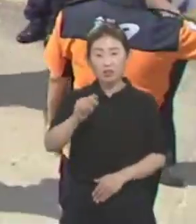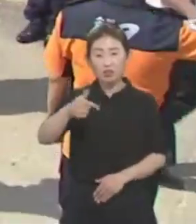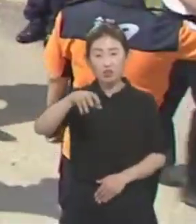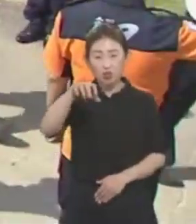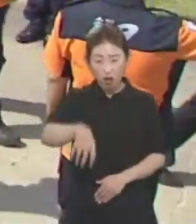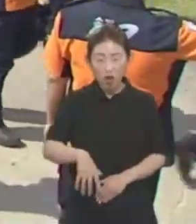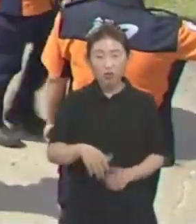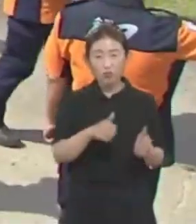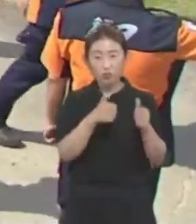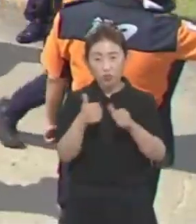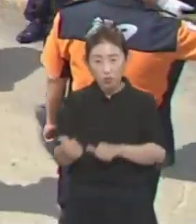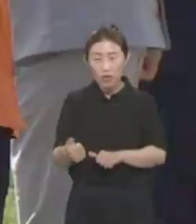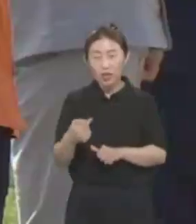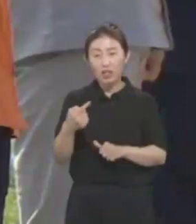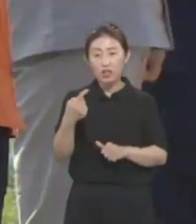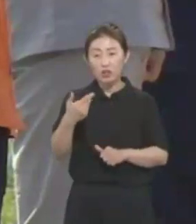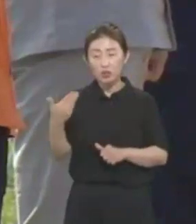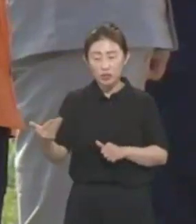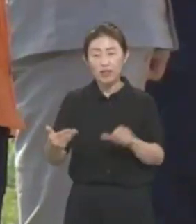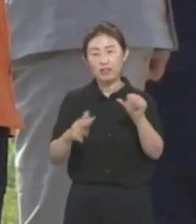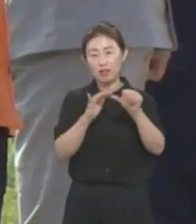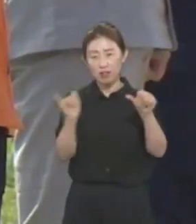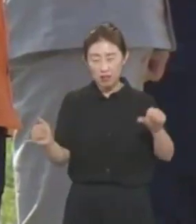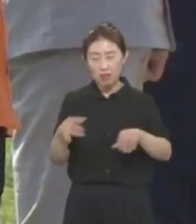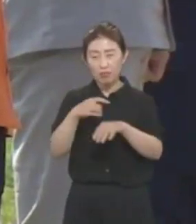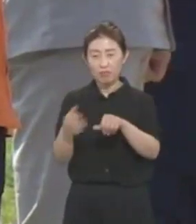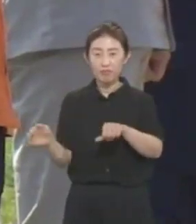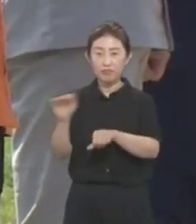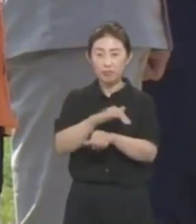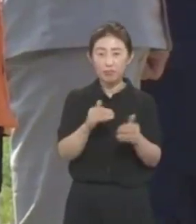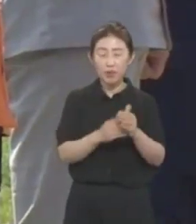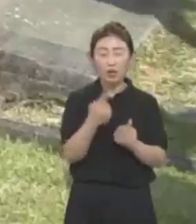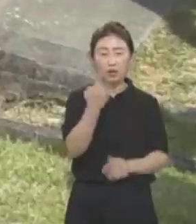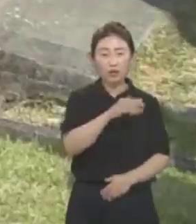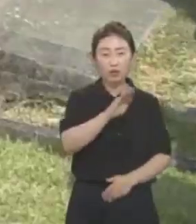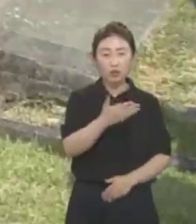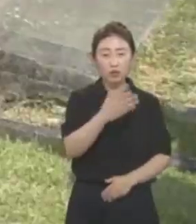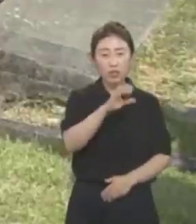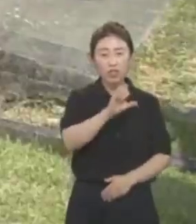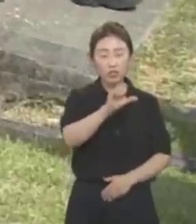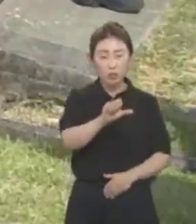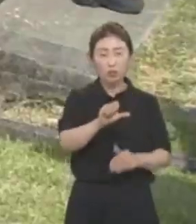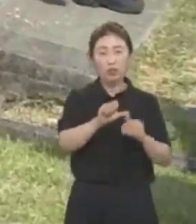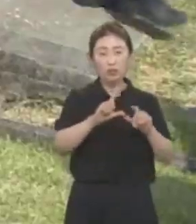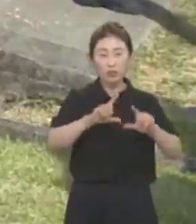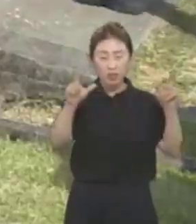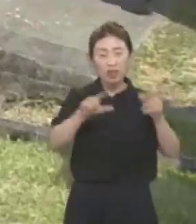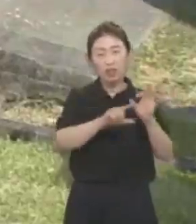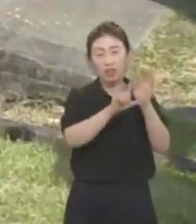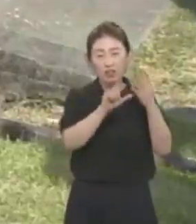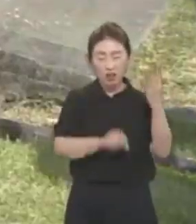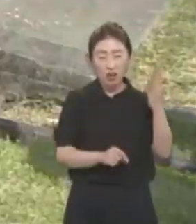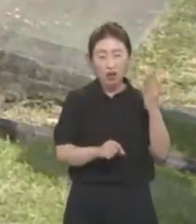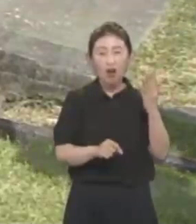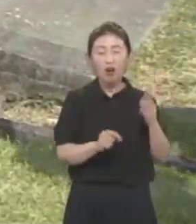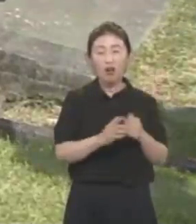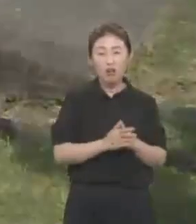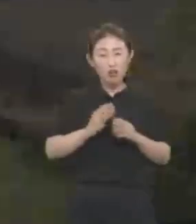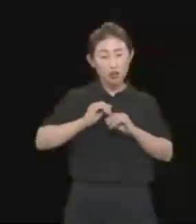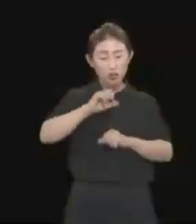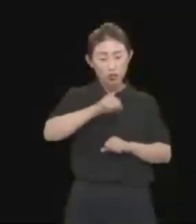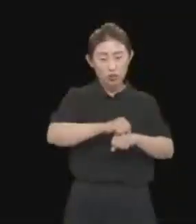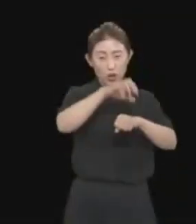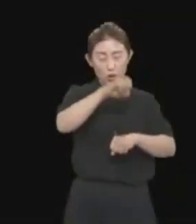순직 소방공무원 5명의 합동 안장식입니다. 1945년 10월 육군 창고 화재 진압 중 폭발 사고로